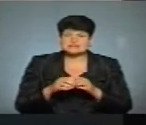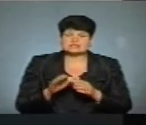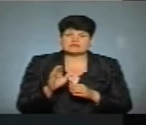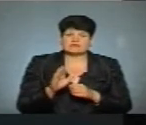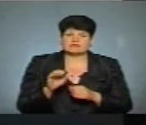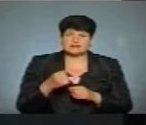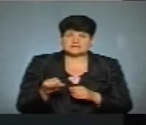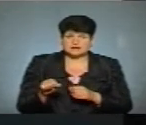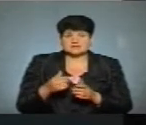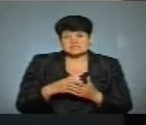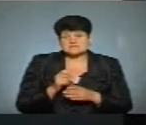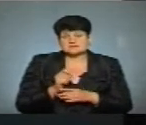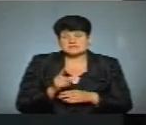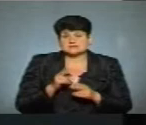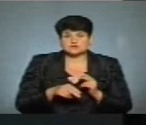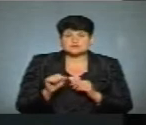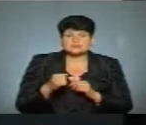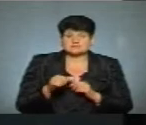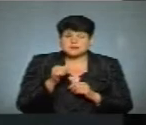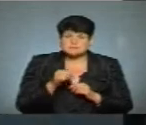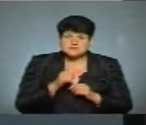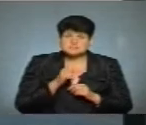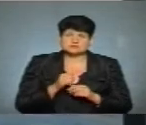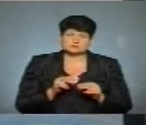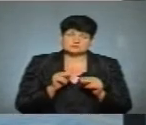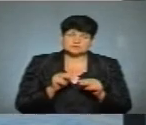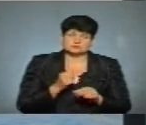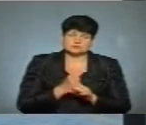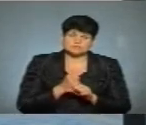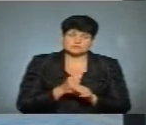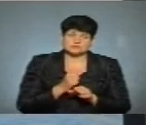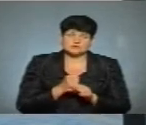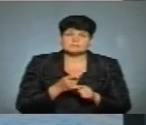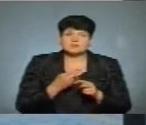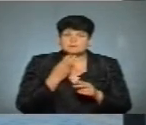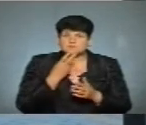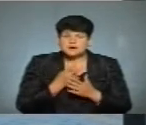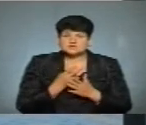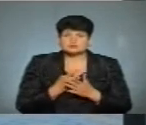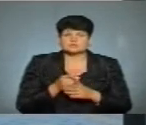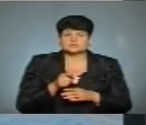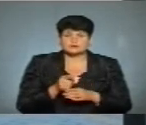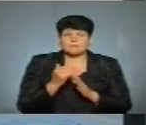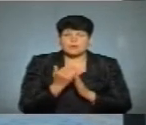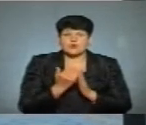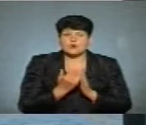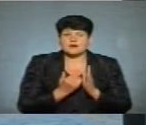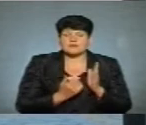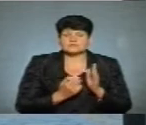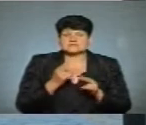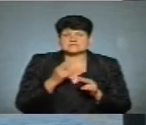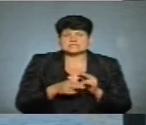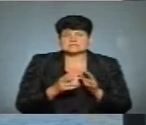місяця. Підрядником проводяться добросовісно всі роботи, і ми бачимо, що ці темпи, тобто вони йдуть по графіку десь на закінчення,